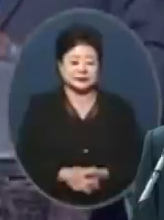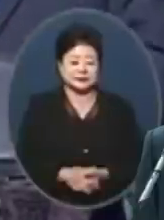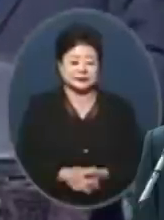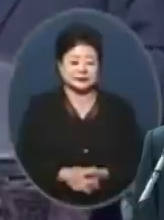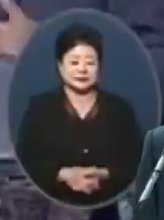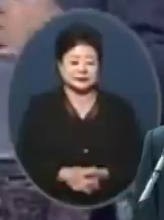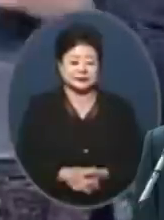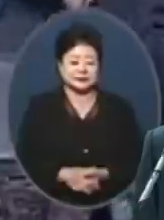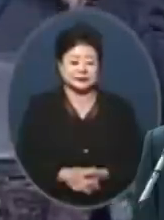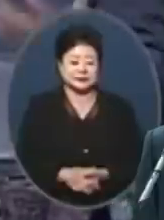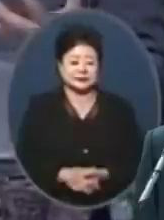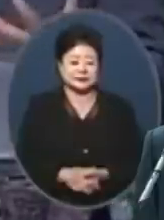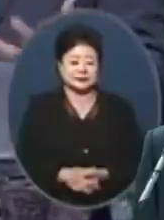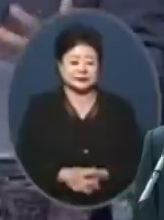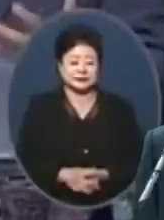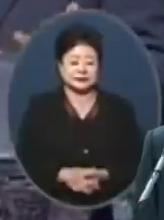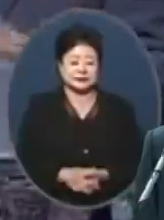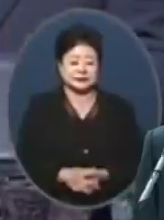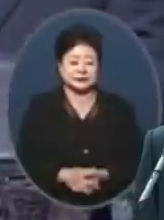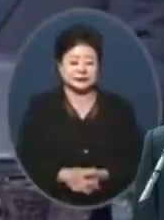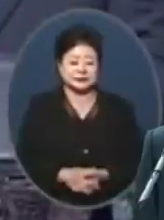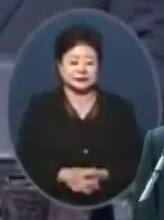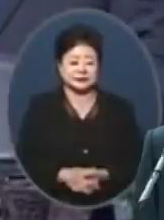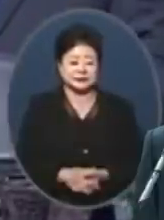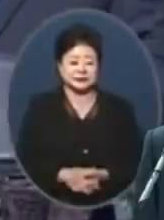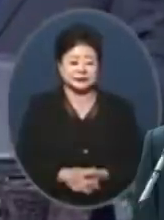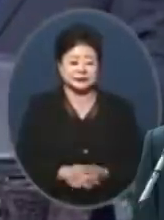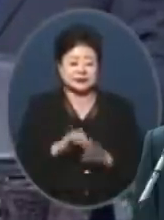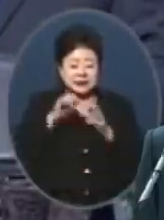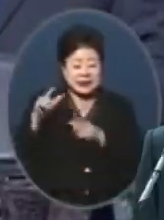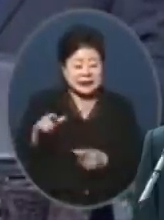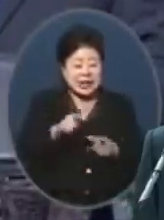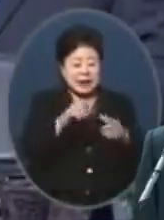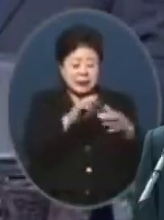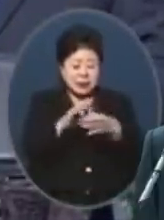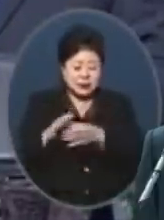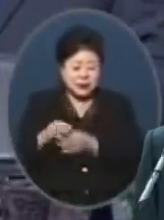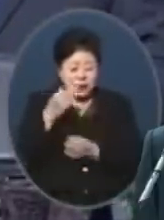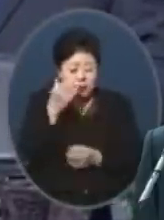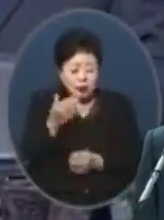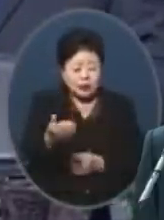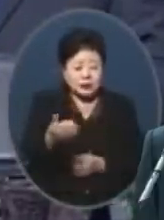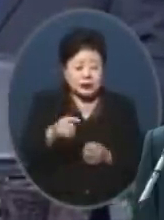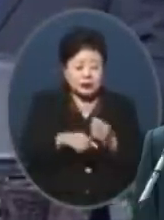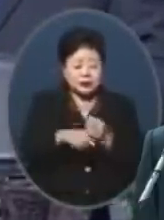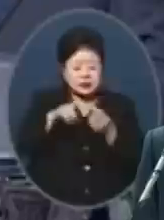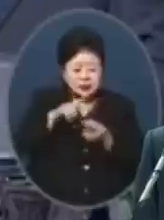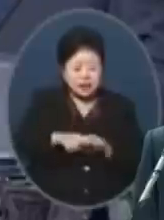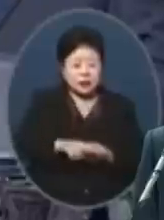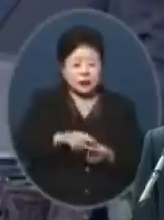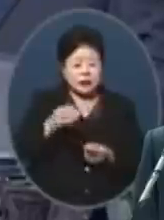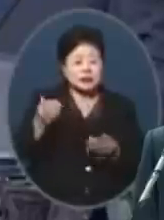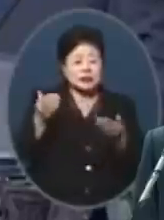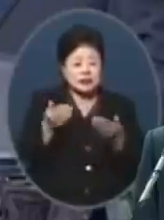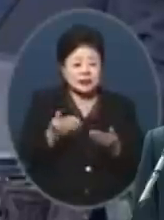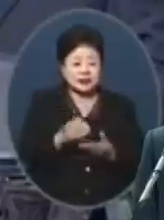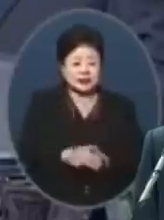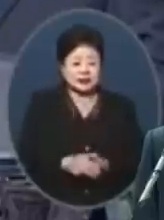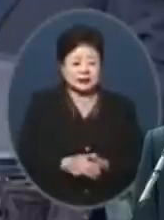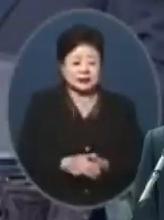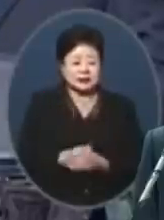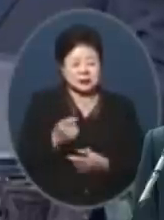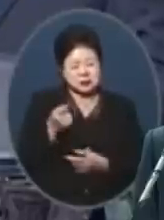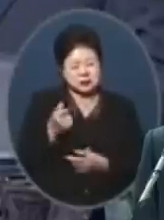Christian, but one who is holistically saved. 이 세상에 살면서 여러분 뜻대로 되는 일이